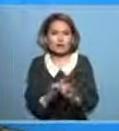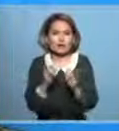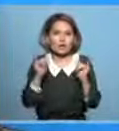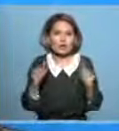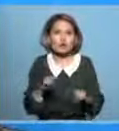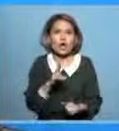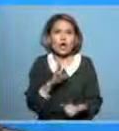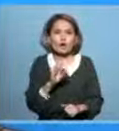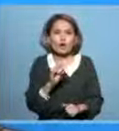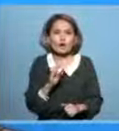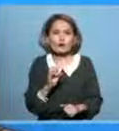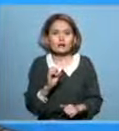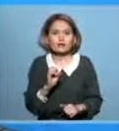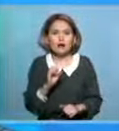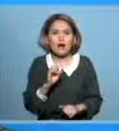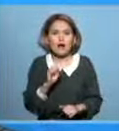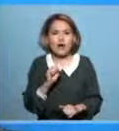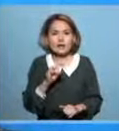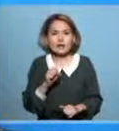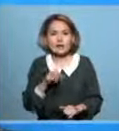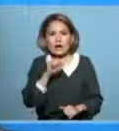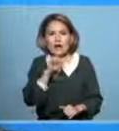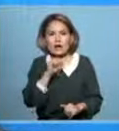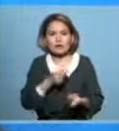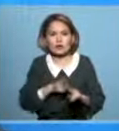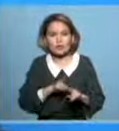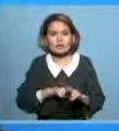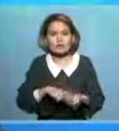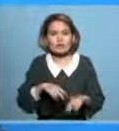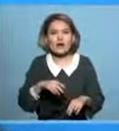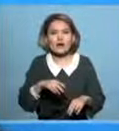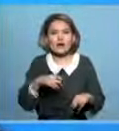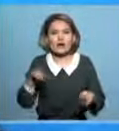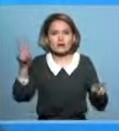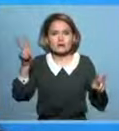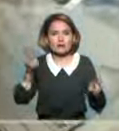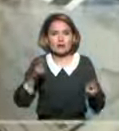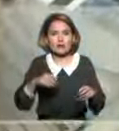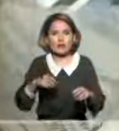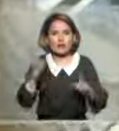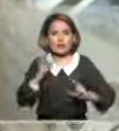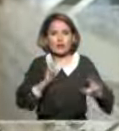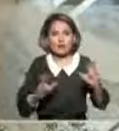Қорқыт-ата Қызылорда мемлекеттік университеті мен Корей Республикасы Чолла-Намдо